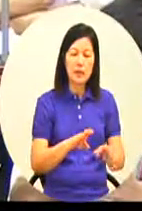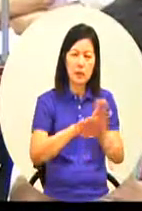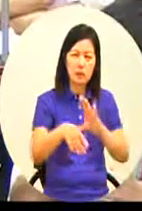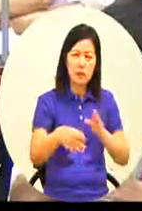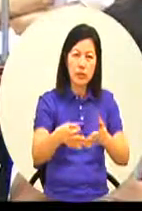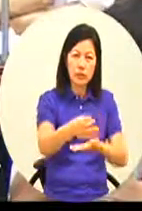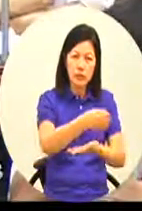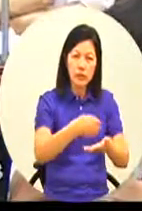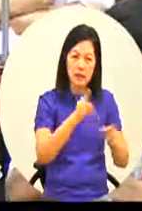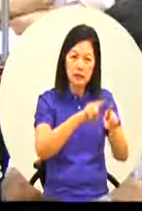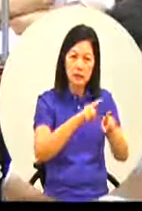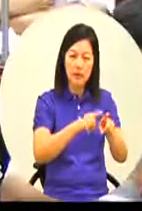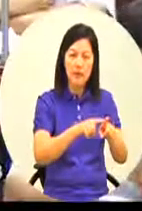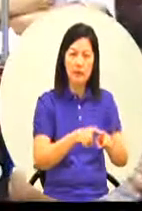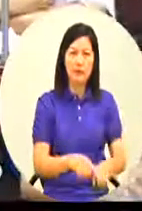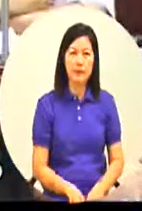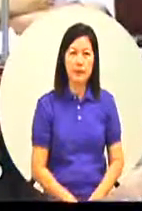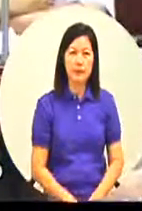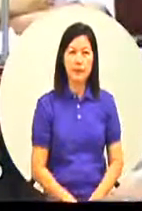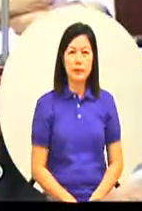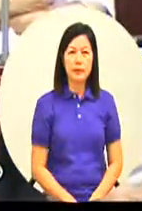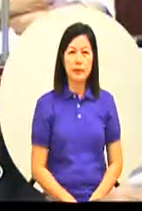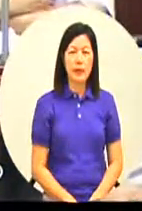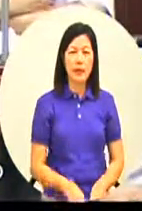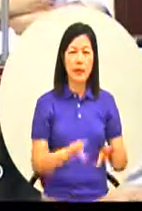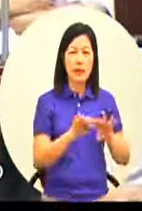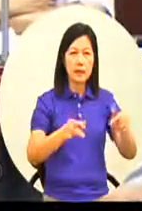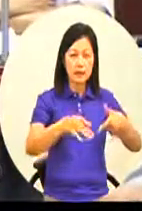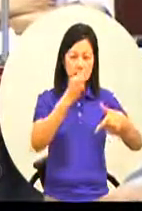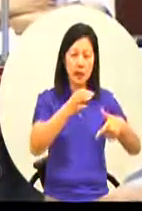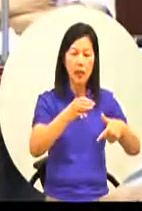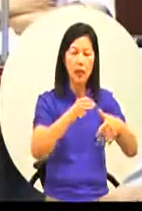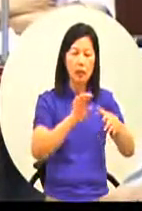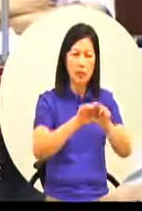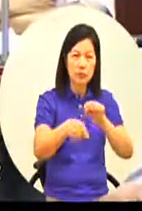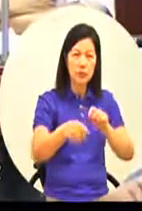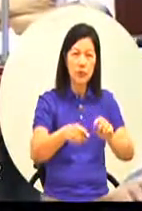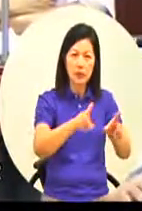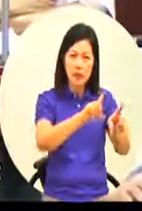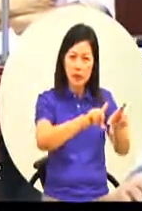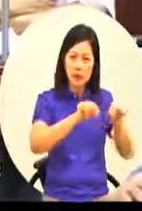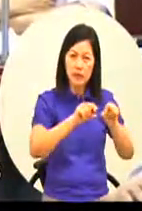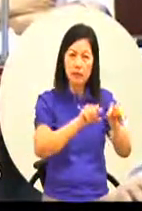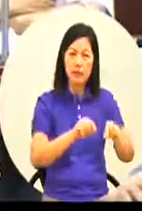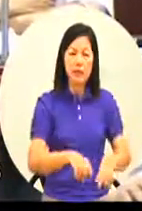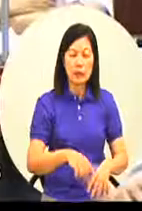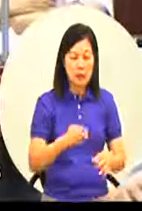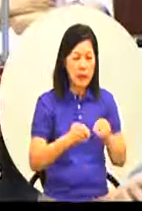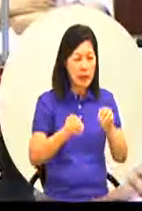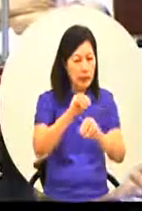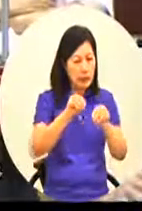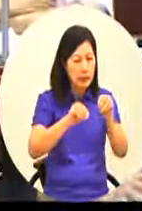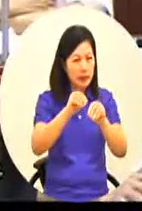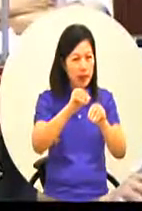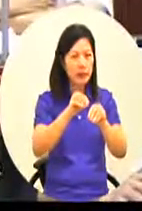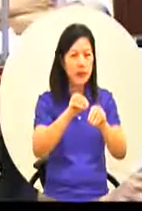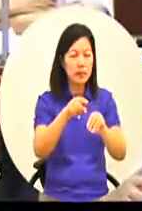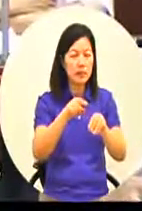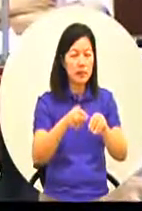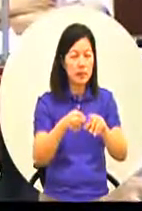的一个依据啊！哈，这是咱扣地价税一个根据。啊，另外就这边调整的这个范围啊！哈，主要就